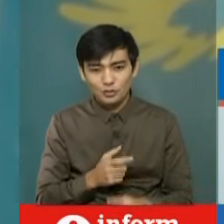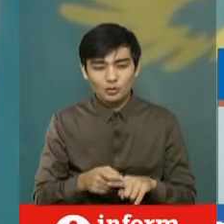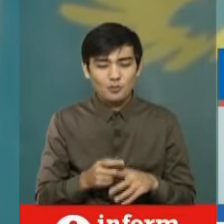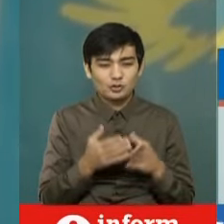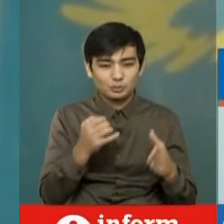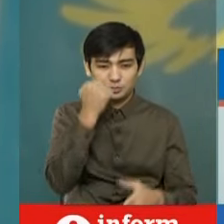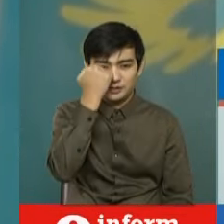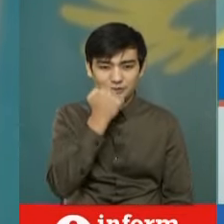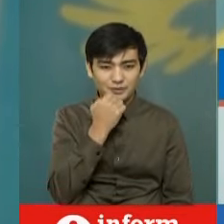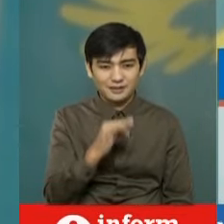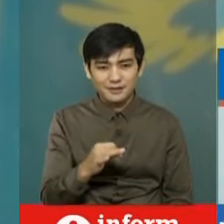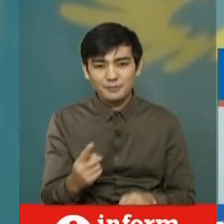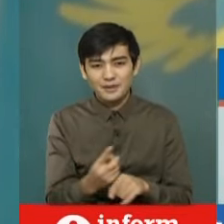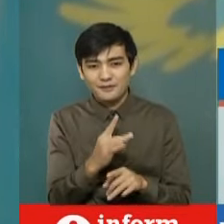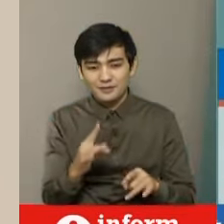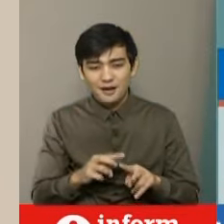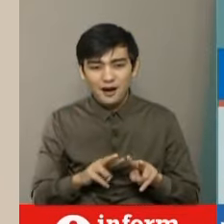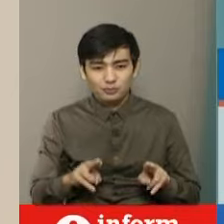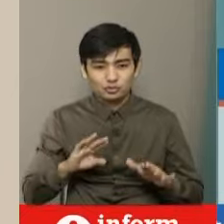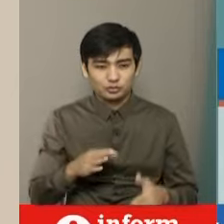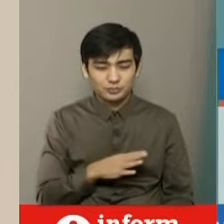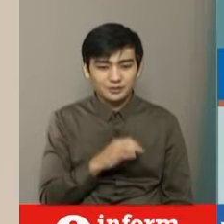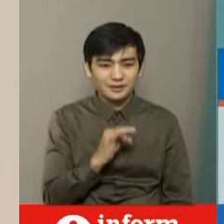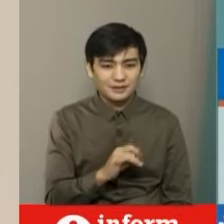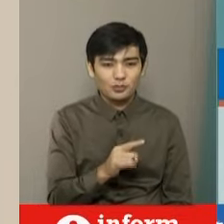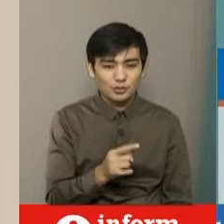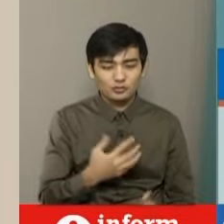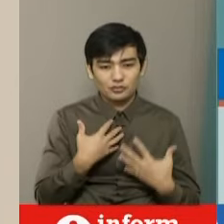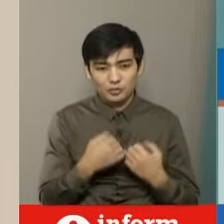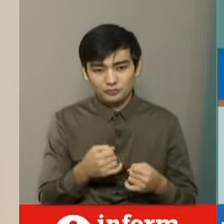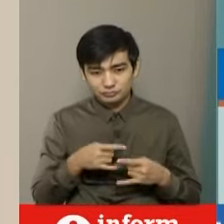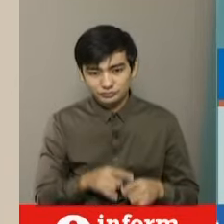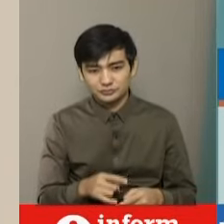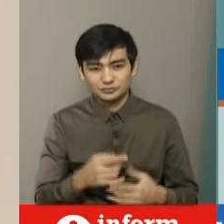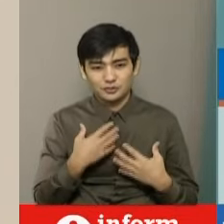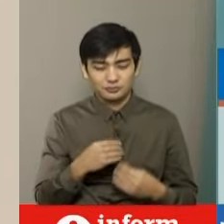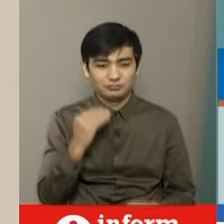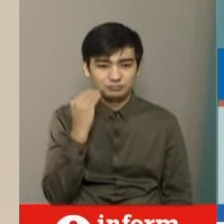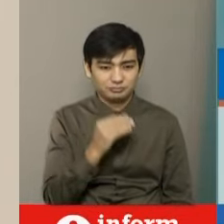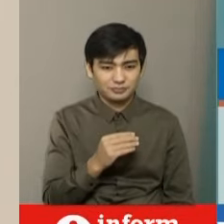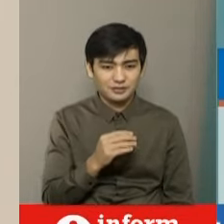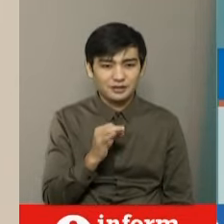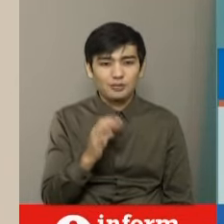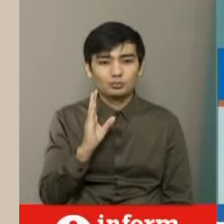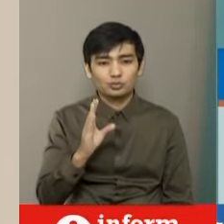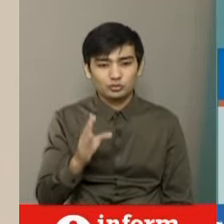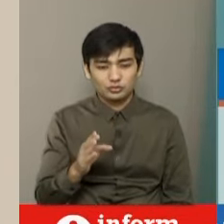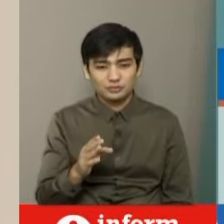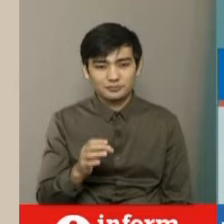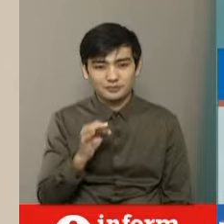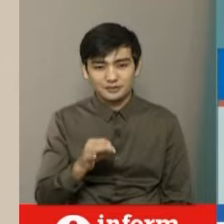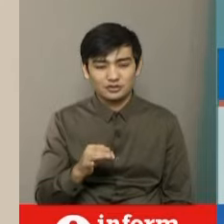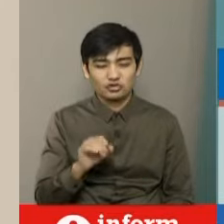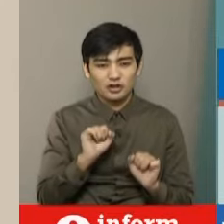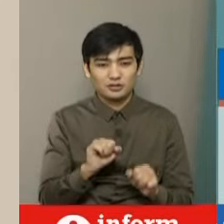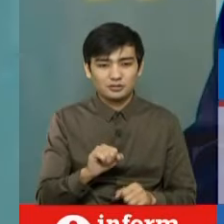Осындай жағдай бірінші рет болып отыр менде. Сәби аман есен, денсаулығы зор болсын. Болашақта елді